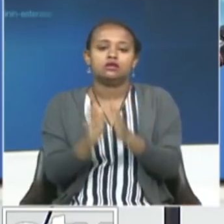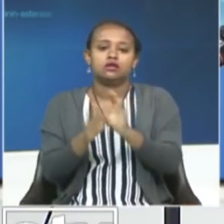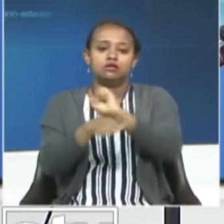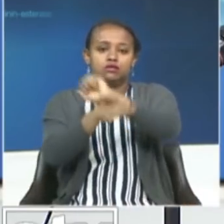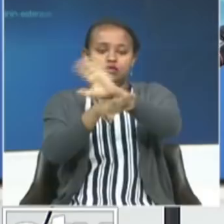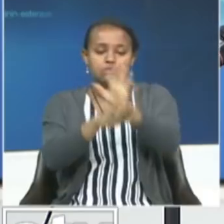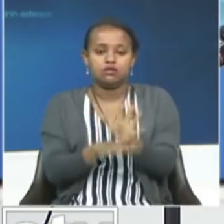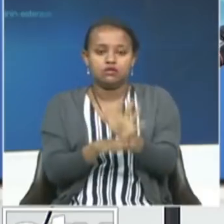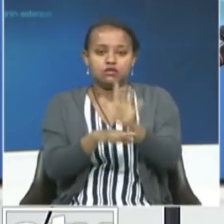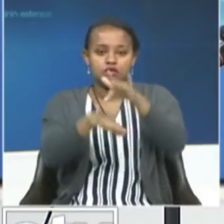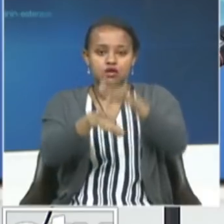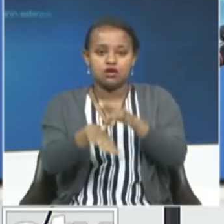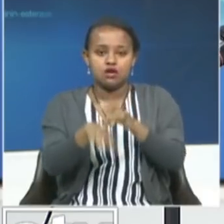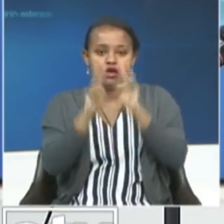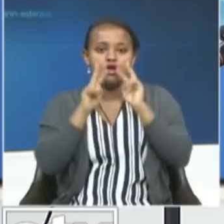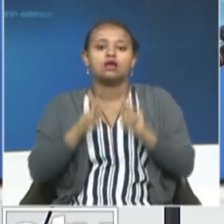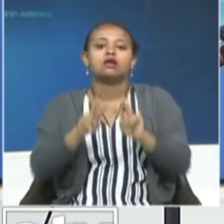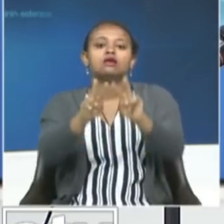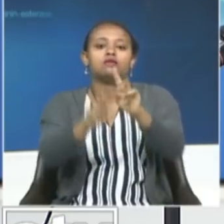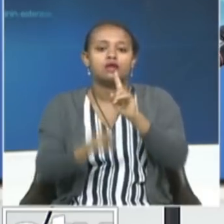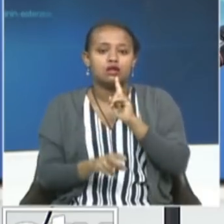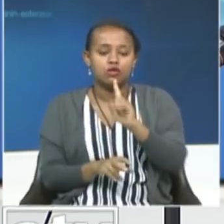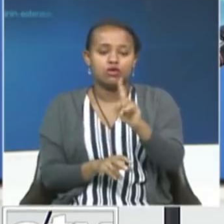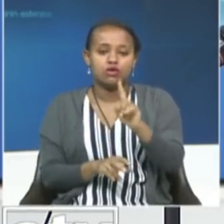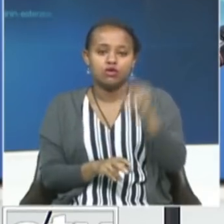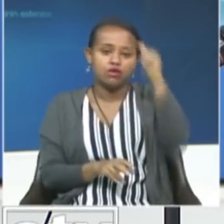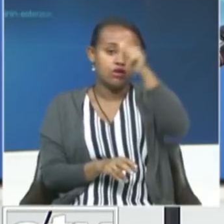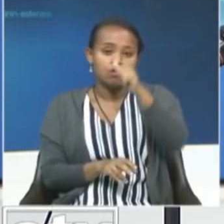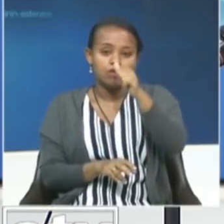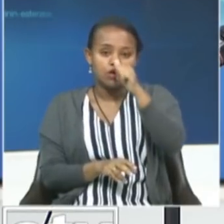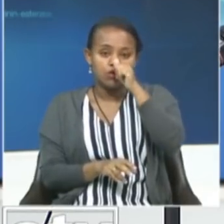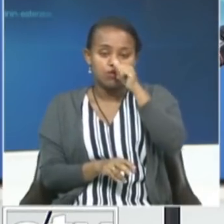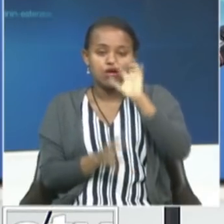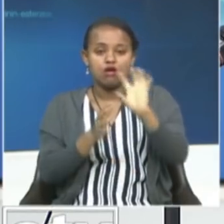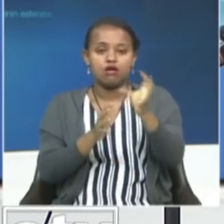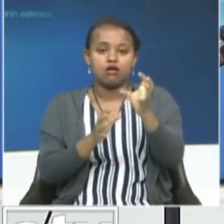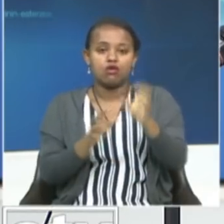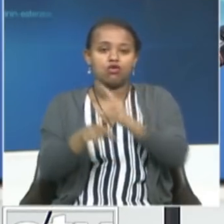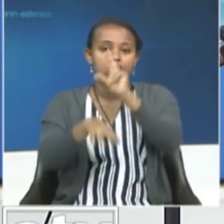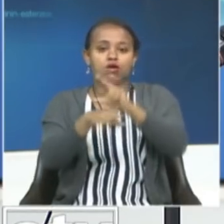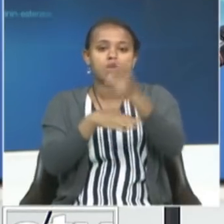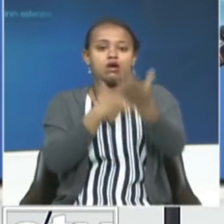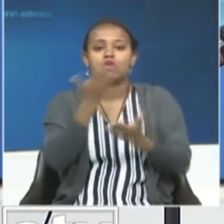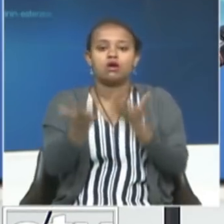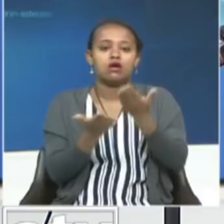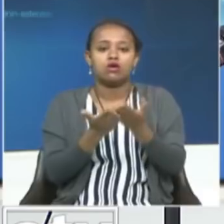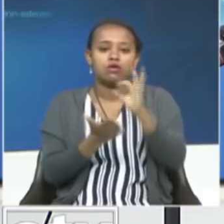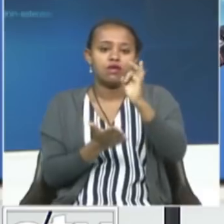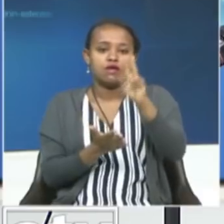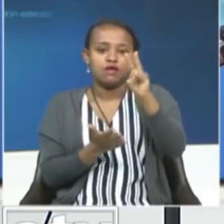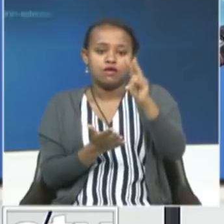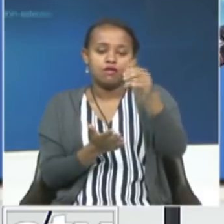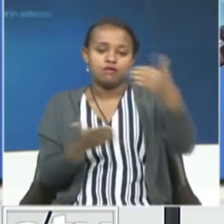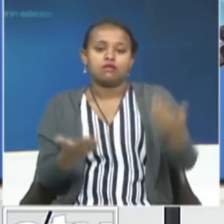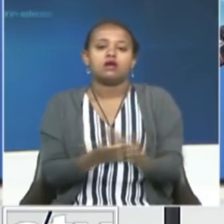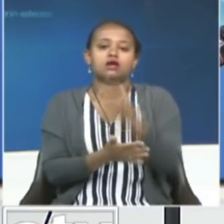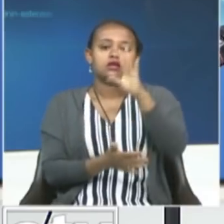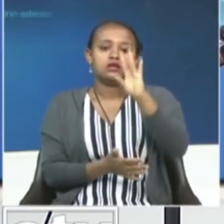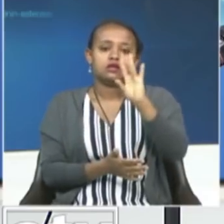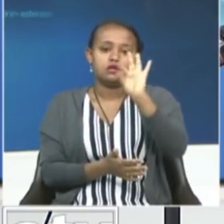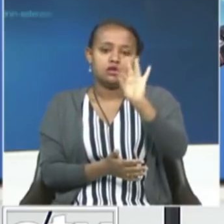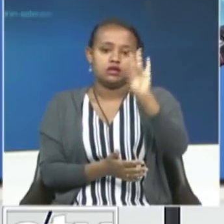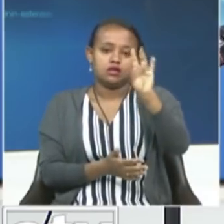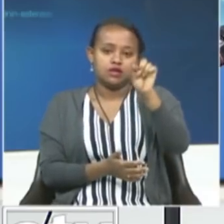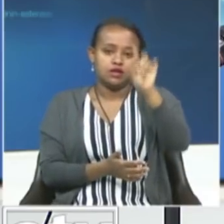በኮሮና ቫይረስ ላይ የሚያተኩር ነው። በኢትዮጵያ ሬዲዮ ብሔራዊ አገልግሎት በኤፍኤም አዲስ